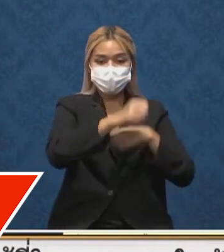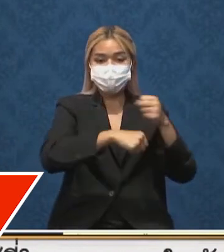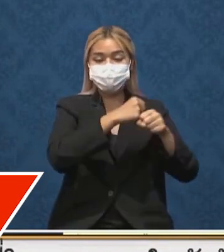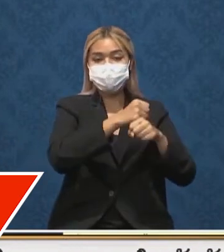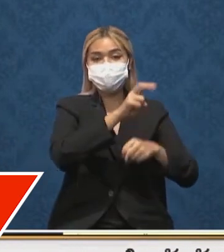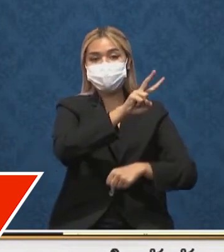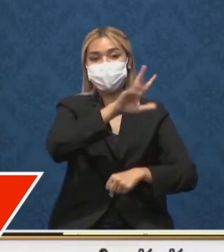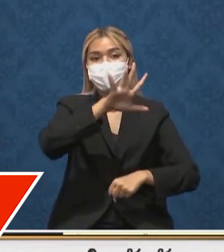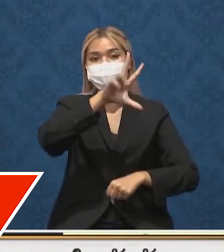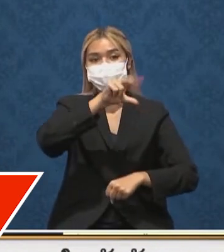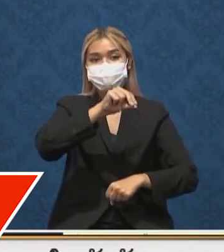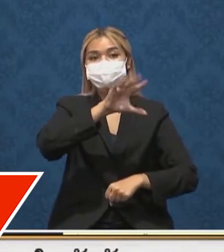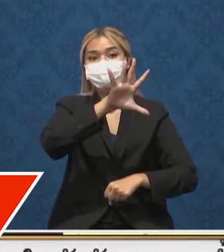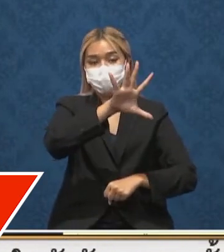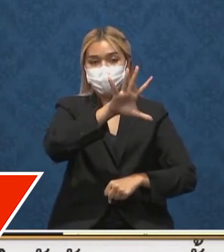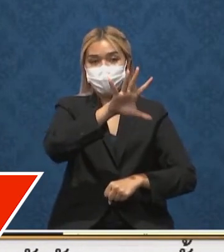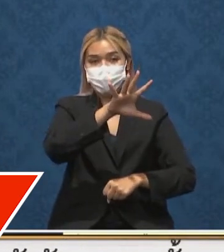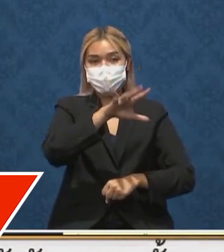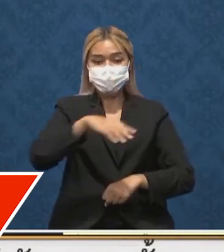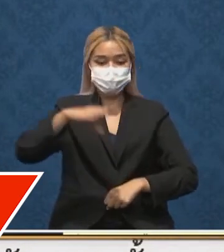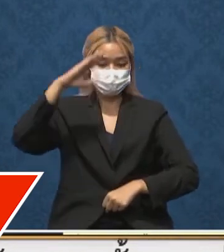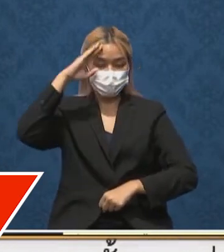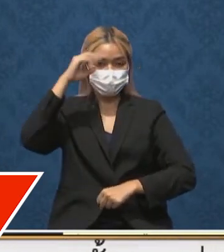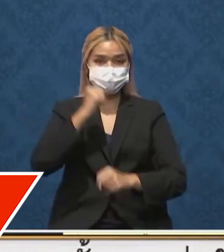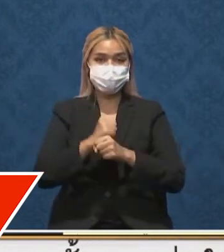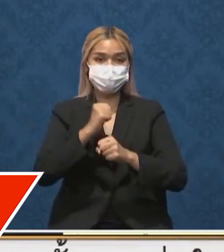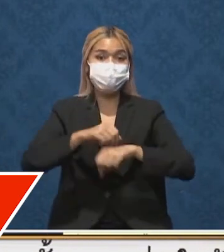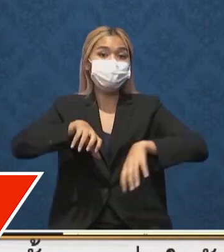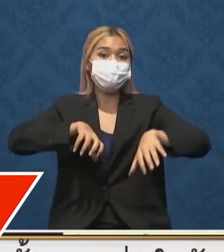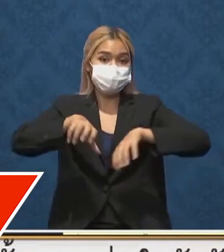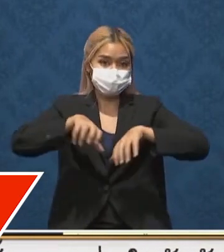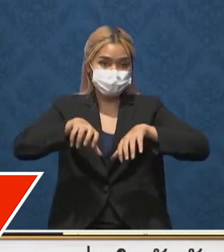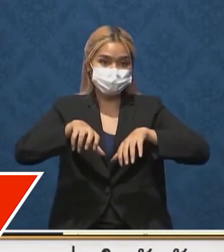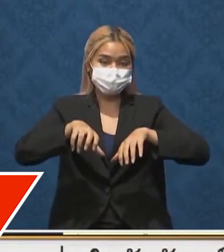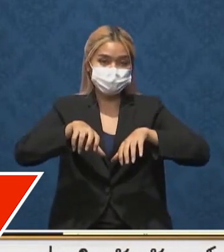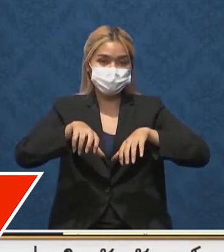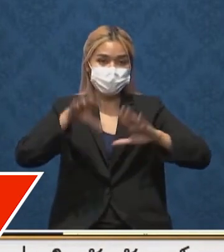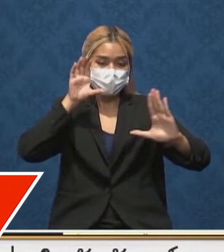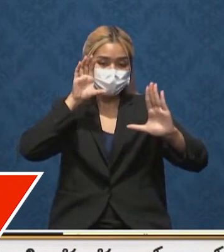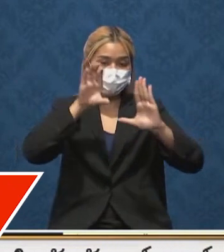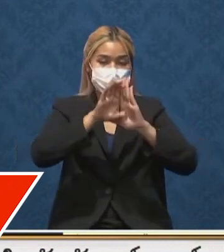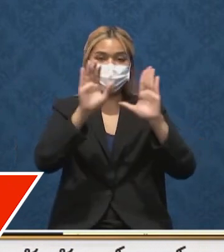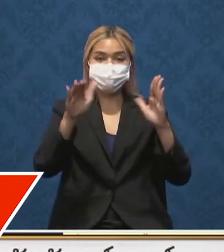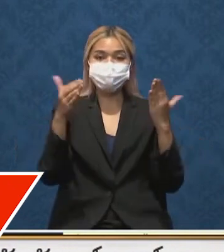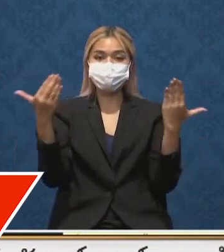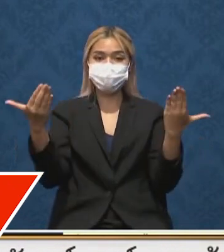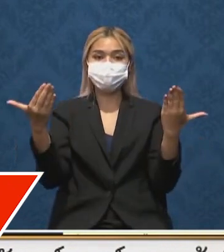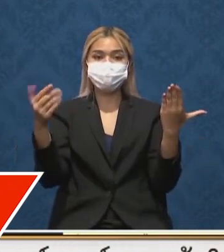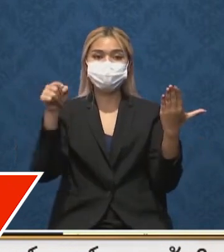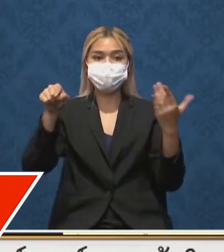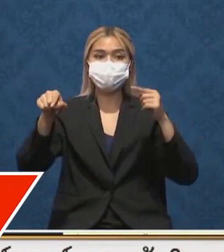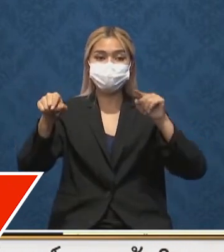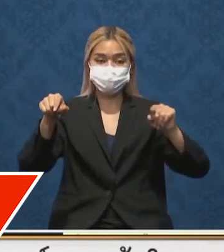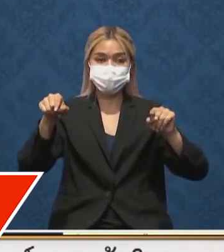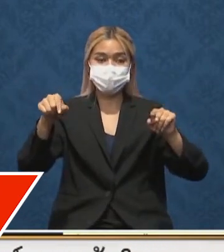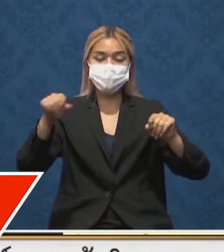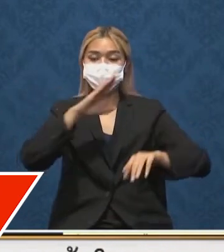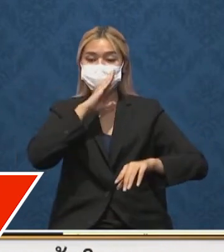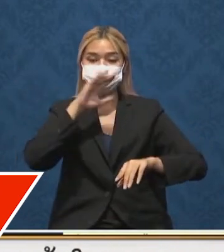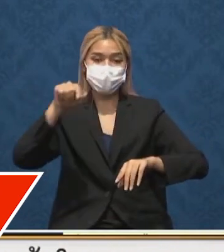ทหารจัดทำขึ้นเอาสีดำครับภาพสีดำคือภาพพื้นที่ที่เป็น